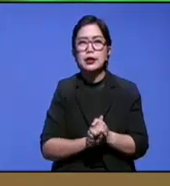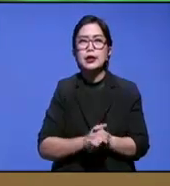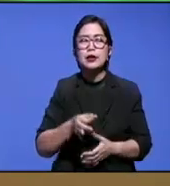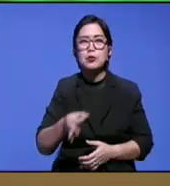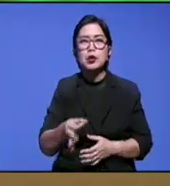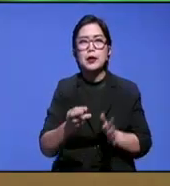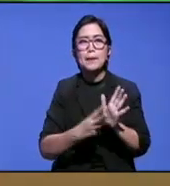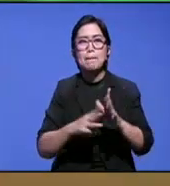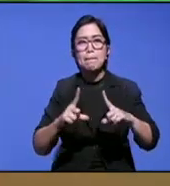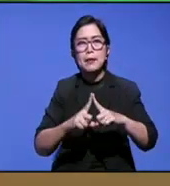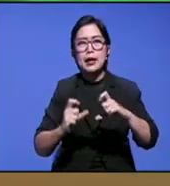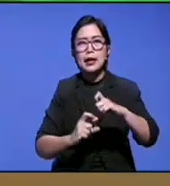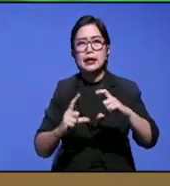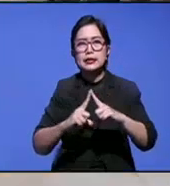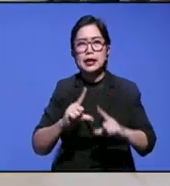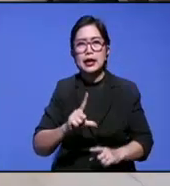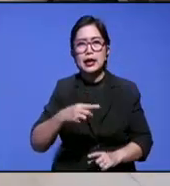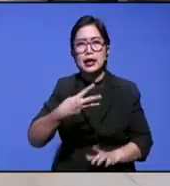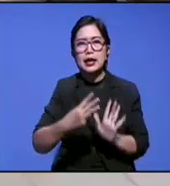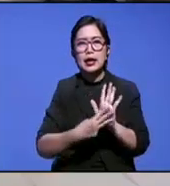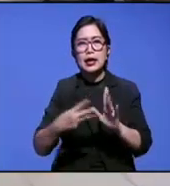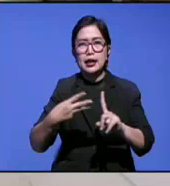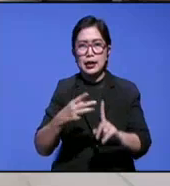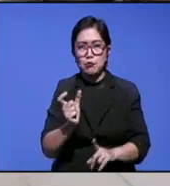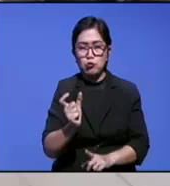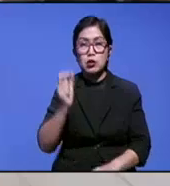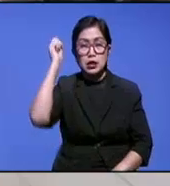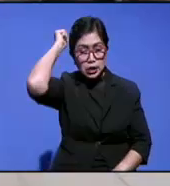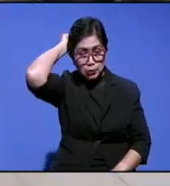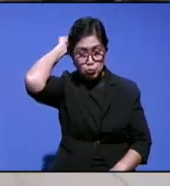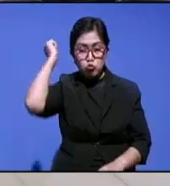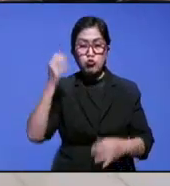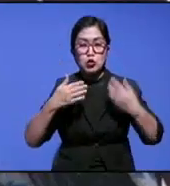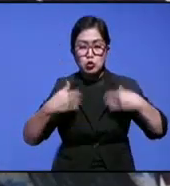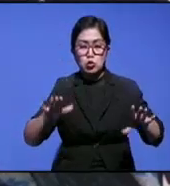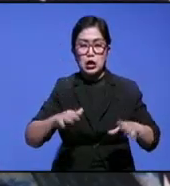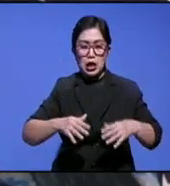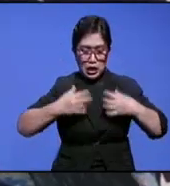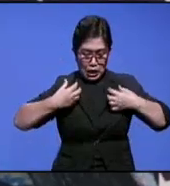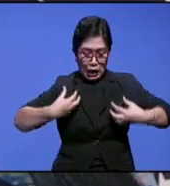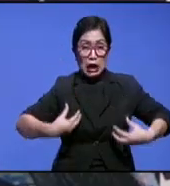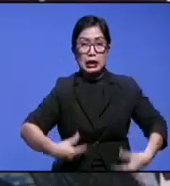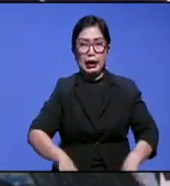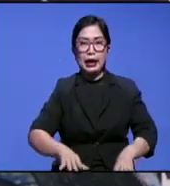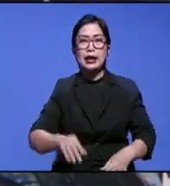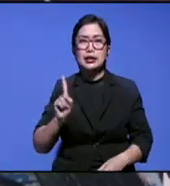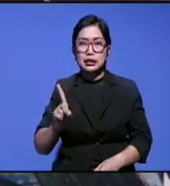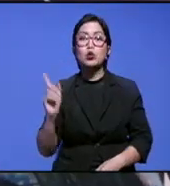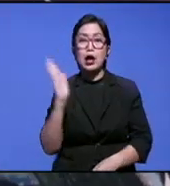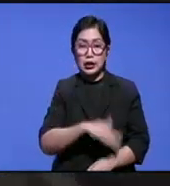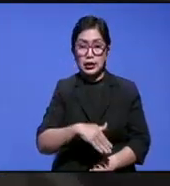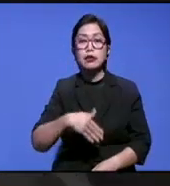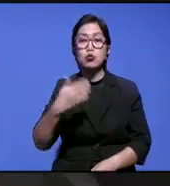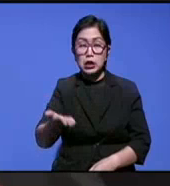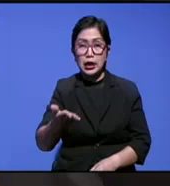bernama Firawati Umamah, meski baru saja selesai melahirkan sehari kemarin, tetap nekat mengikuti seleksi tes pegawai pemerintahan